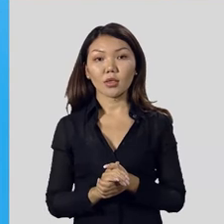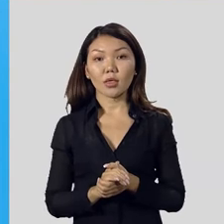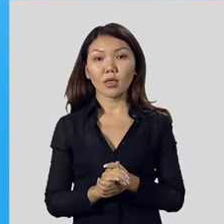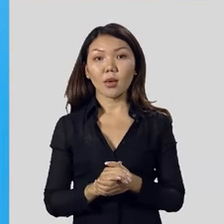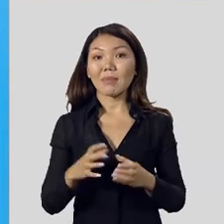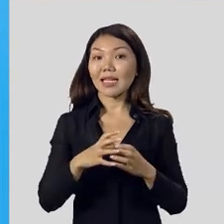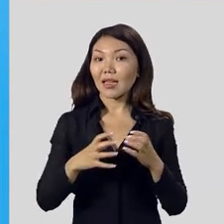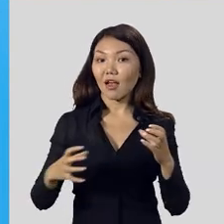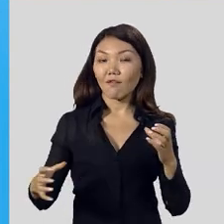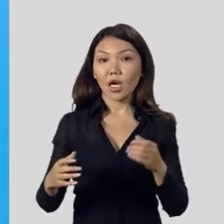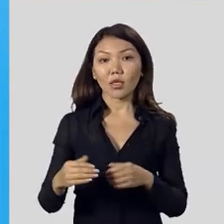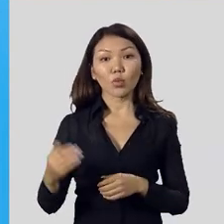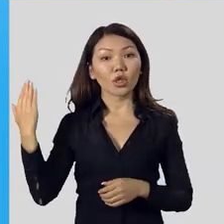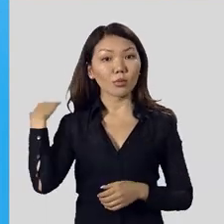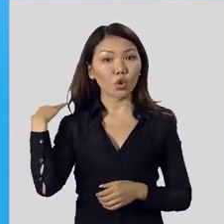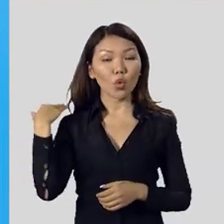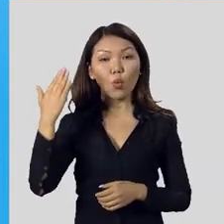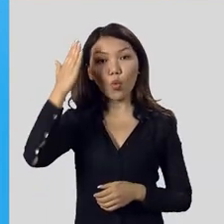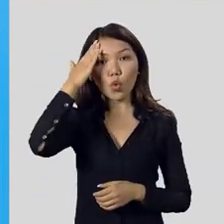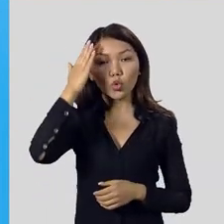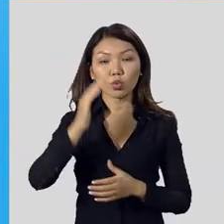продолговатому и спинному мозгу.